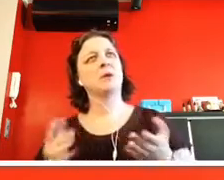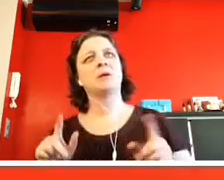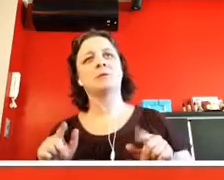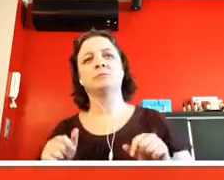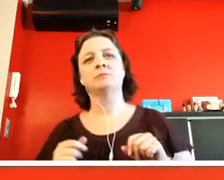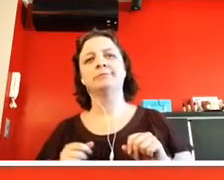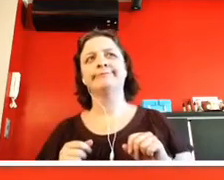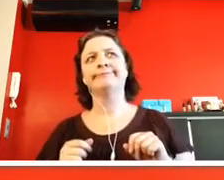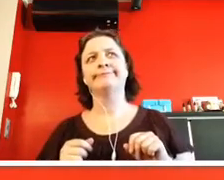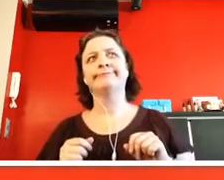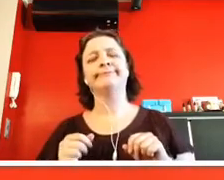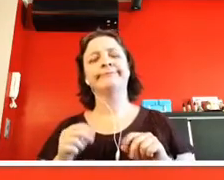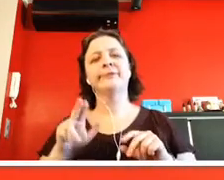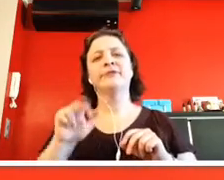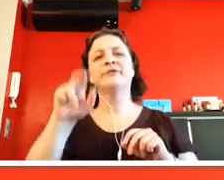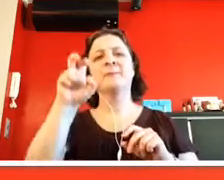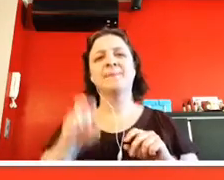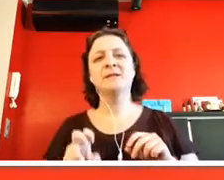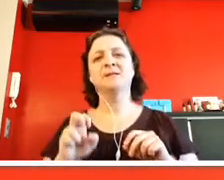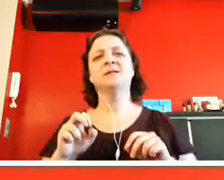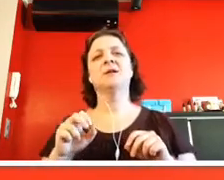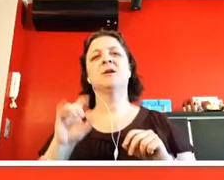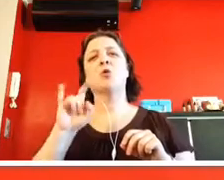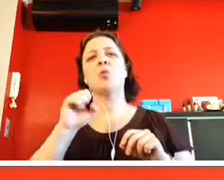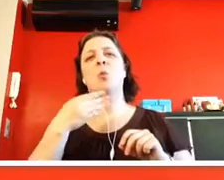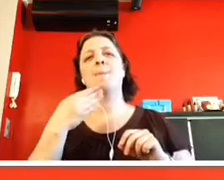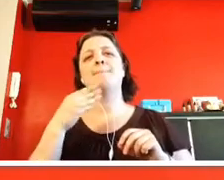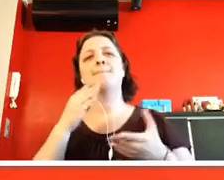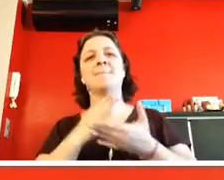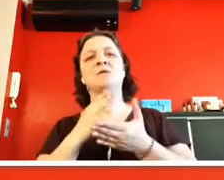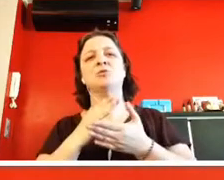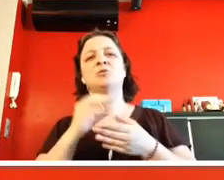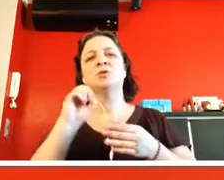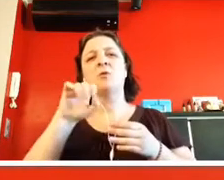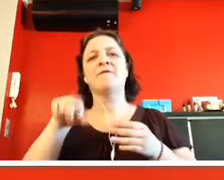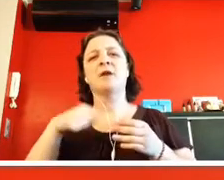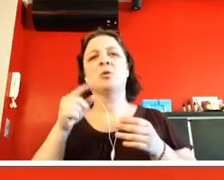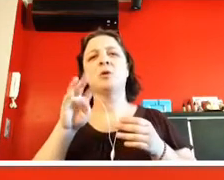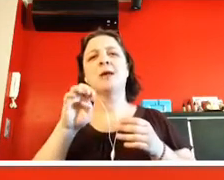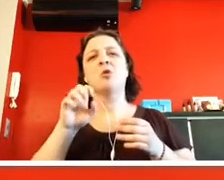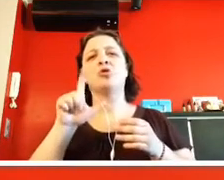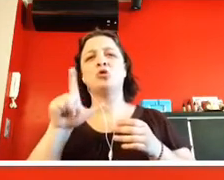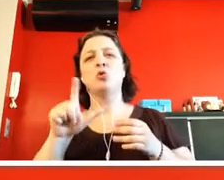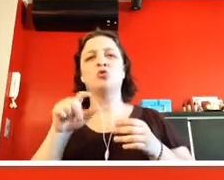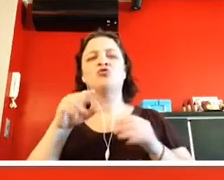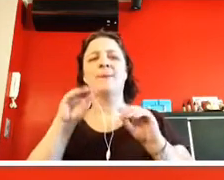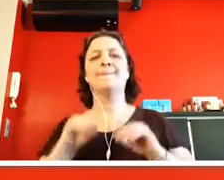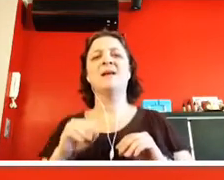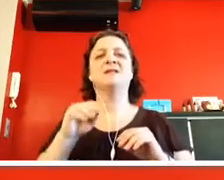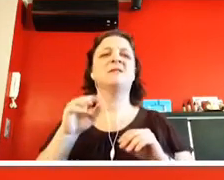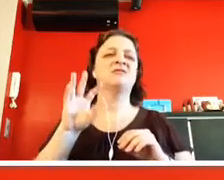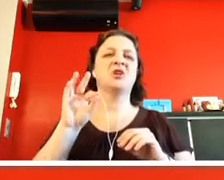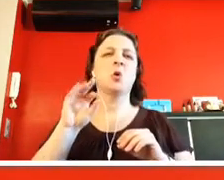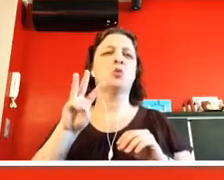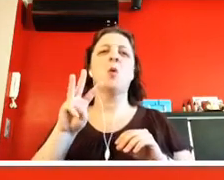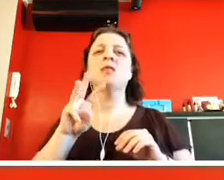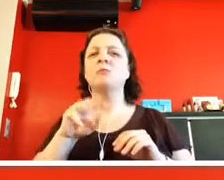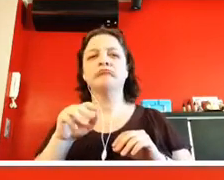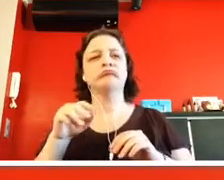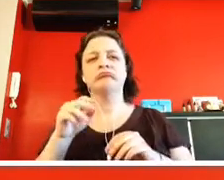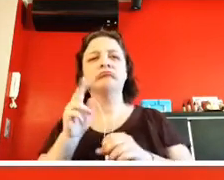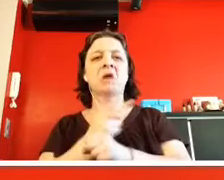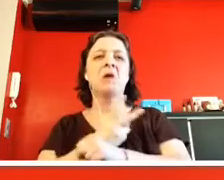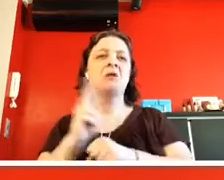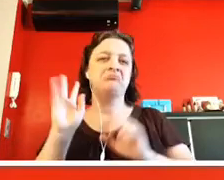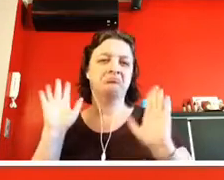Alors, par contre, je suis en combien, là ? Je vais baisser le ohm parce que je suis en 0,42. Je vais me mettre à 50 watts. Ça